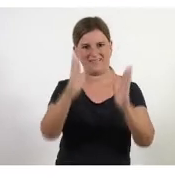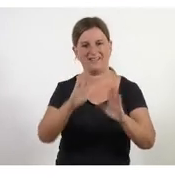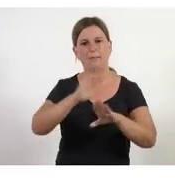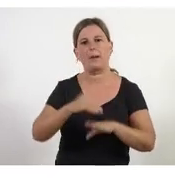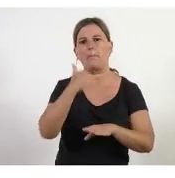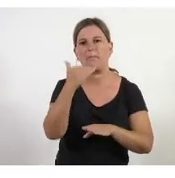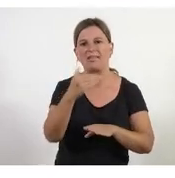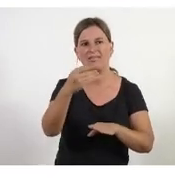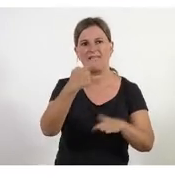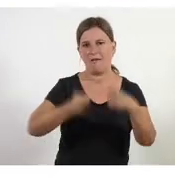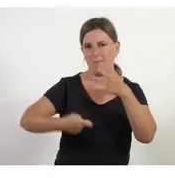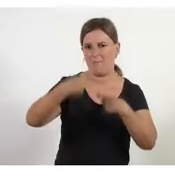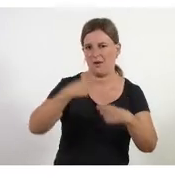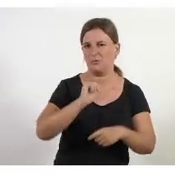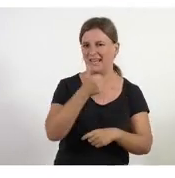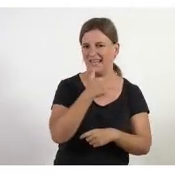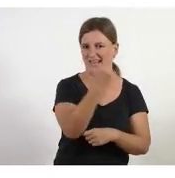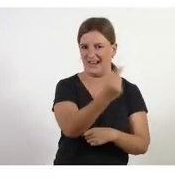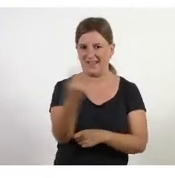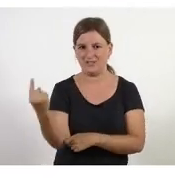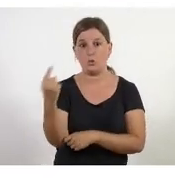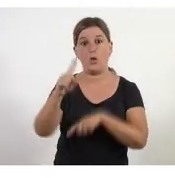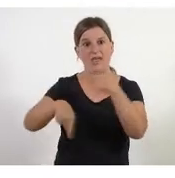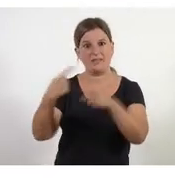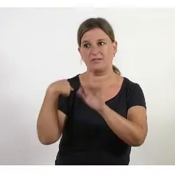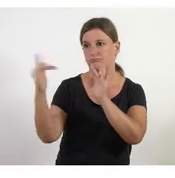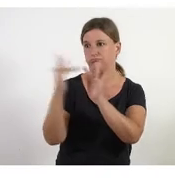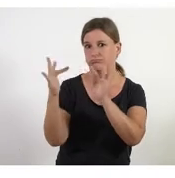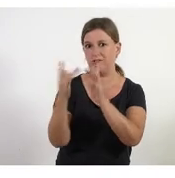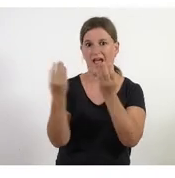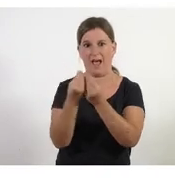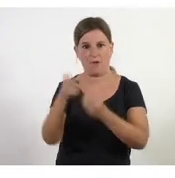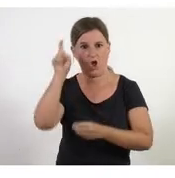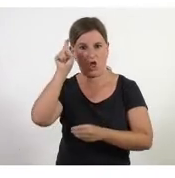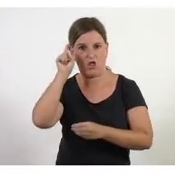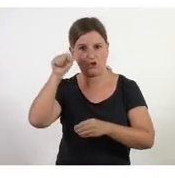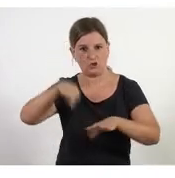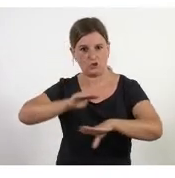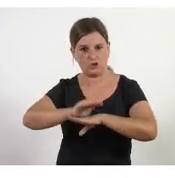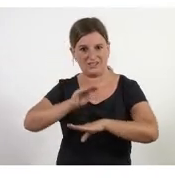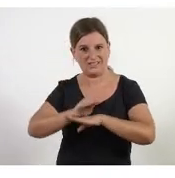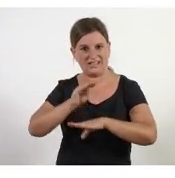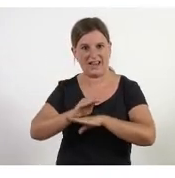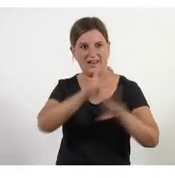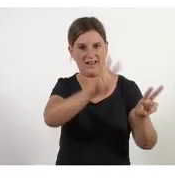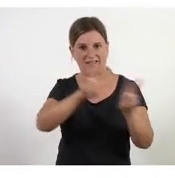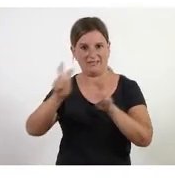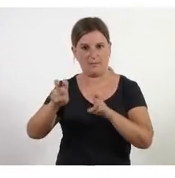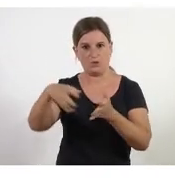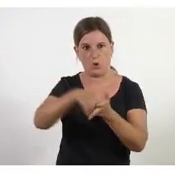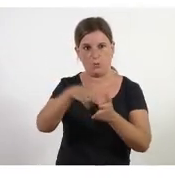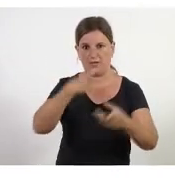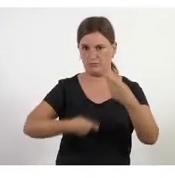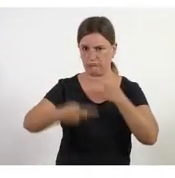diferents preguntes i podrem després també parlar amb el docent que tenim avui sobre aquestes qüestions o els vostres dubtes. Us ho